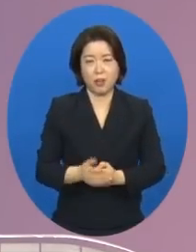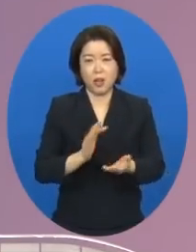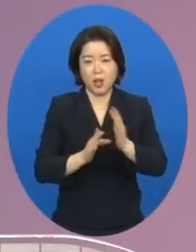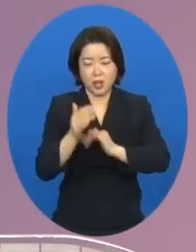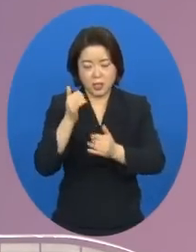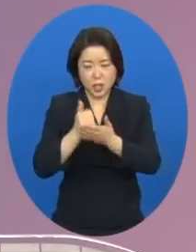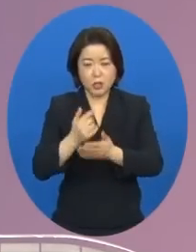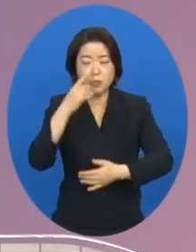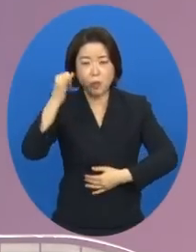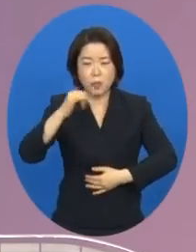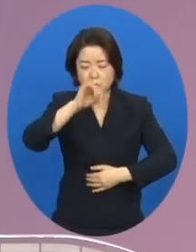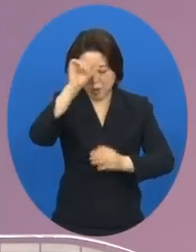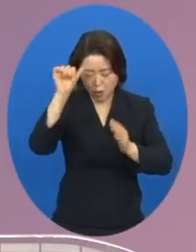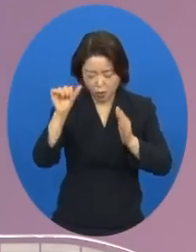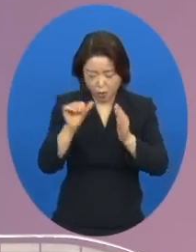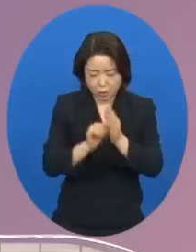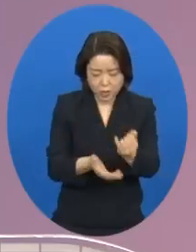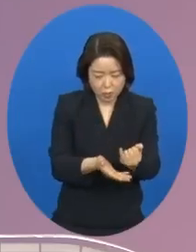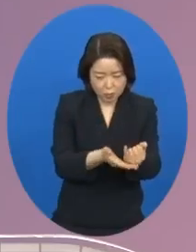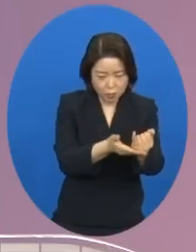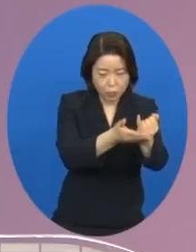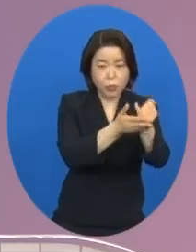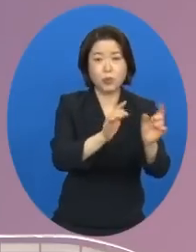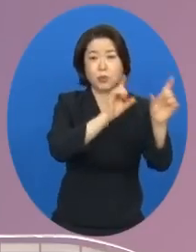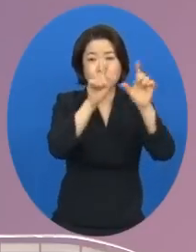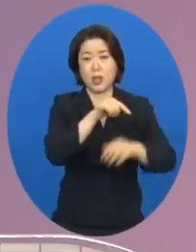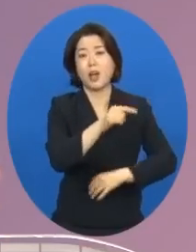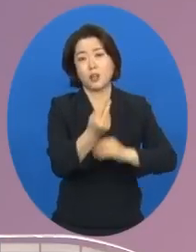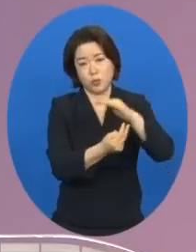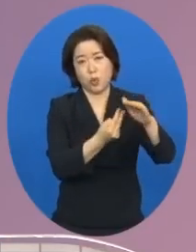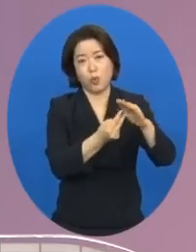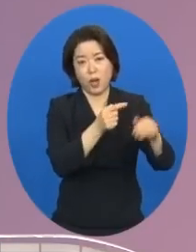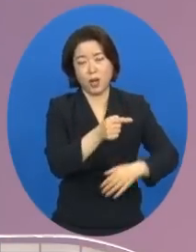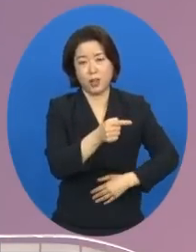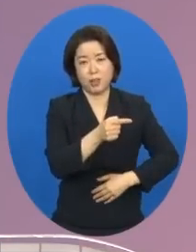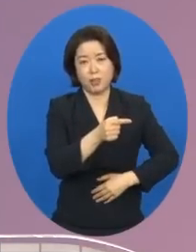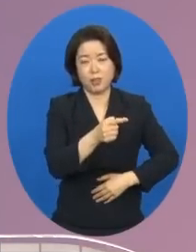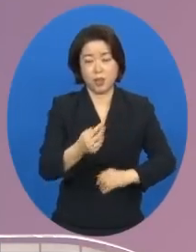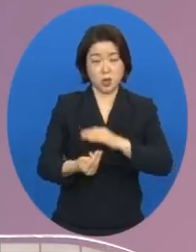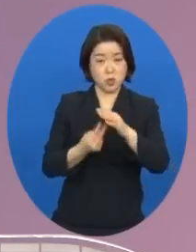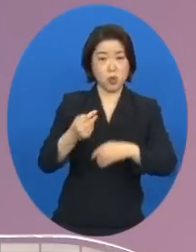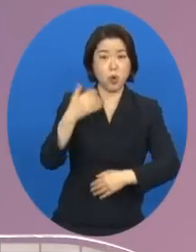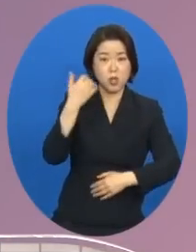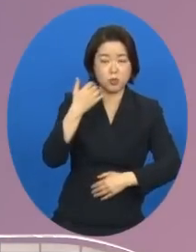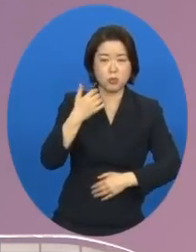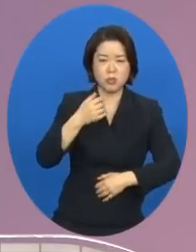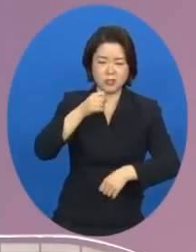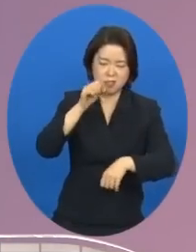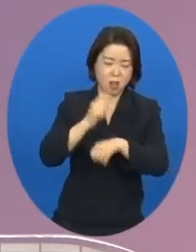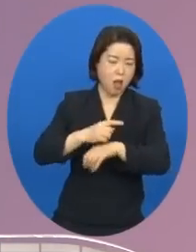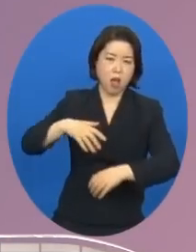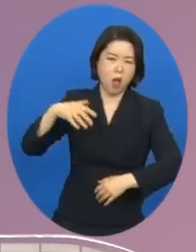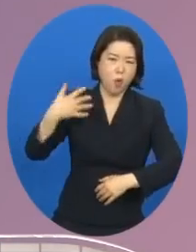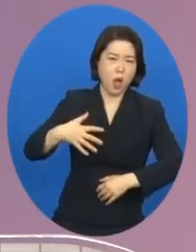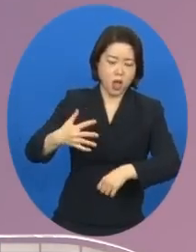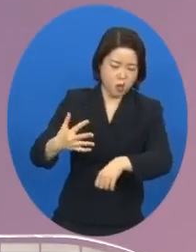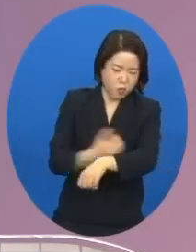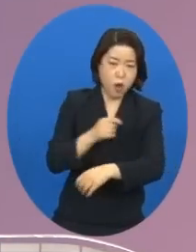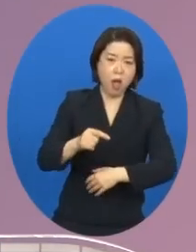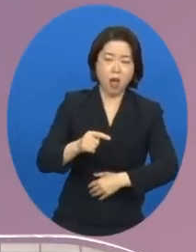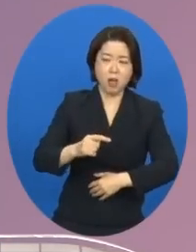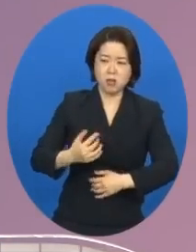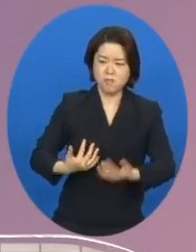어머니를 모시고 살았습니다. 요한이 어떤 사람이었냐면 성질이 대단한 사람이었습니다. 얼마나